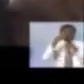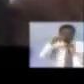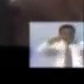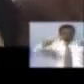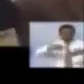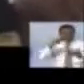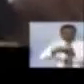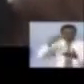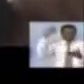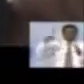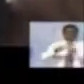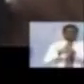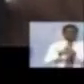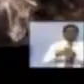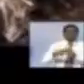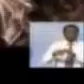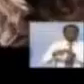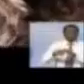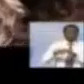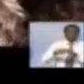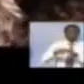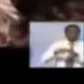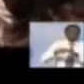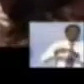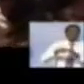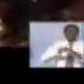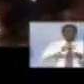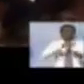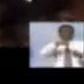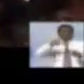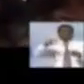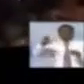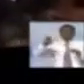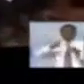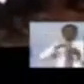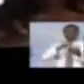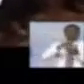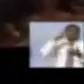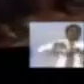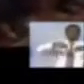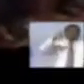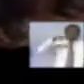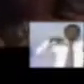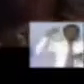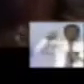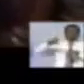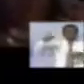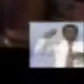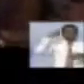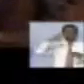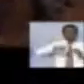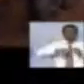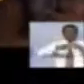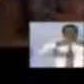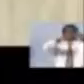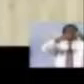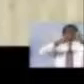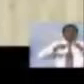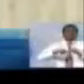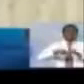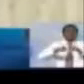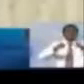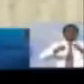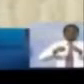recherche de financement. La mobilisation des ressources attendues dans le cadre de cette table ronde permettra au gouvernement de poursuivre ses efforts en